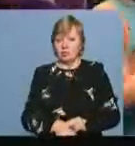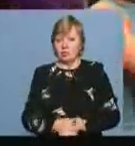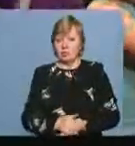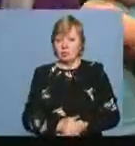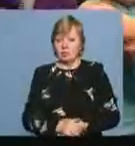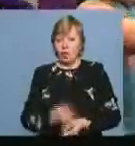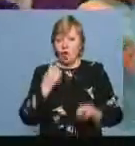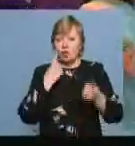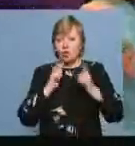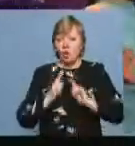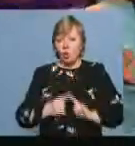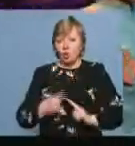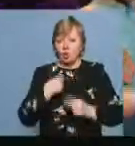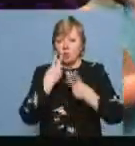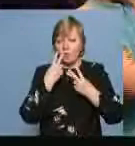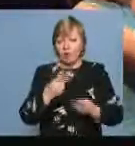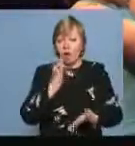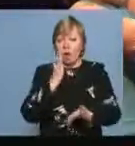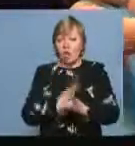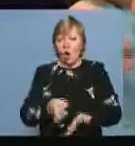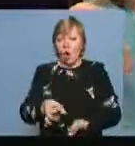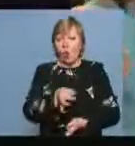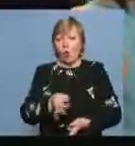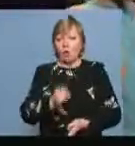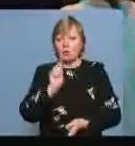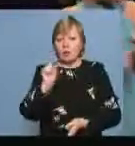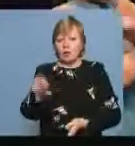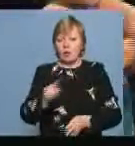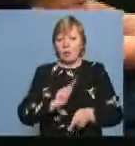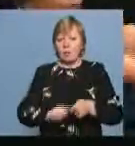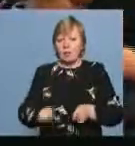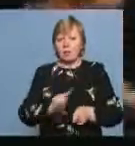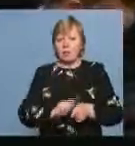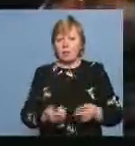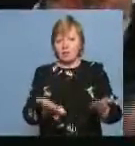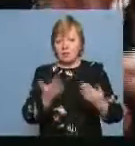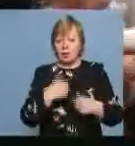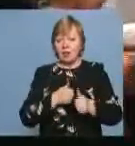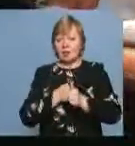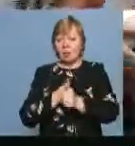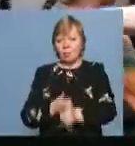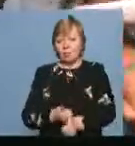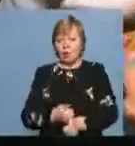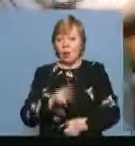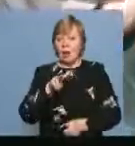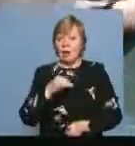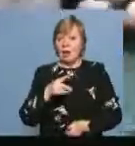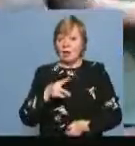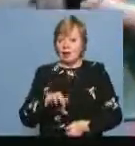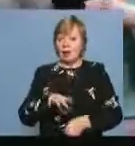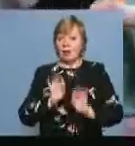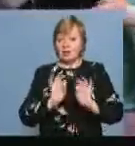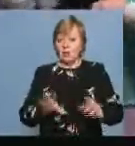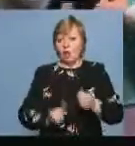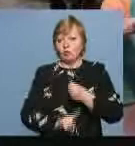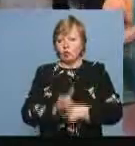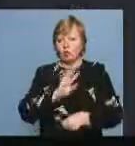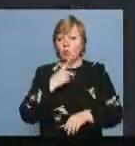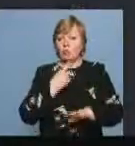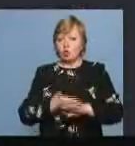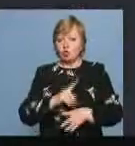помогу. А я знаю, здесь один остров. Скорее за мной! Лиля рассказывает, сначала были проблемы с